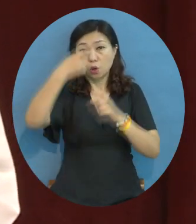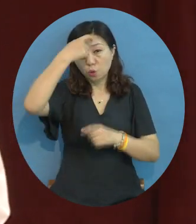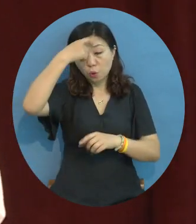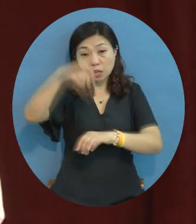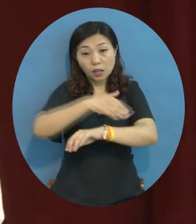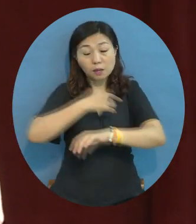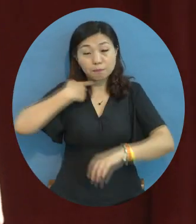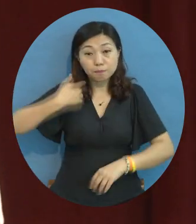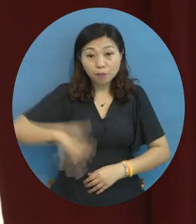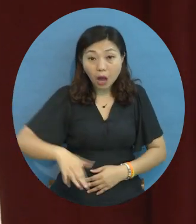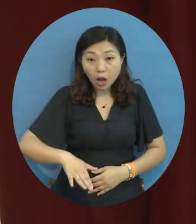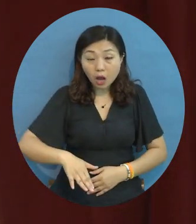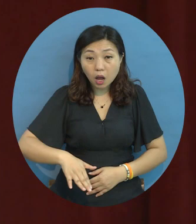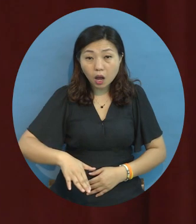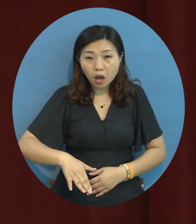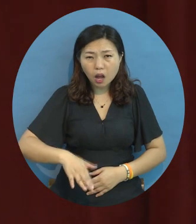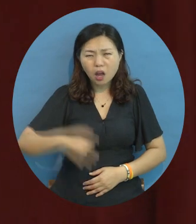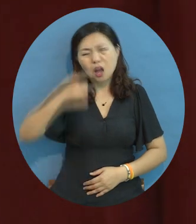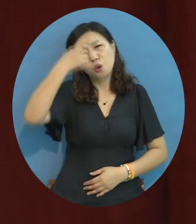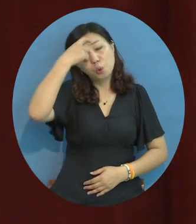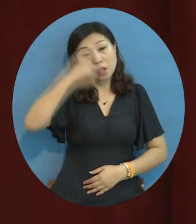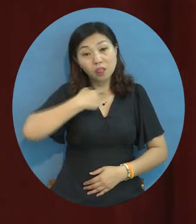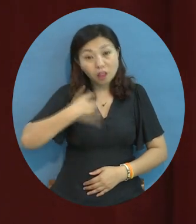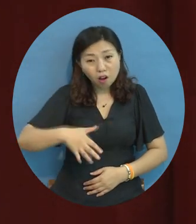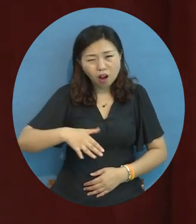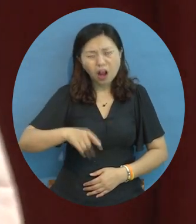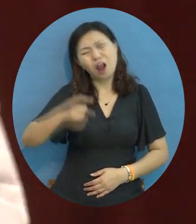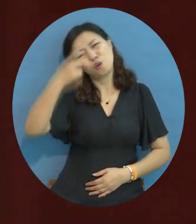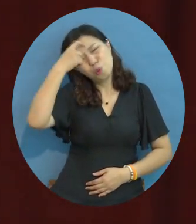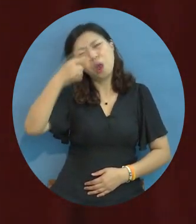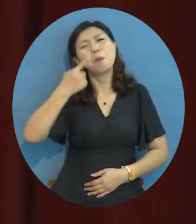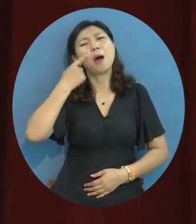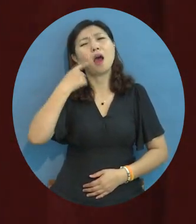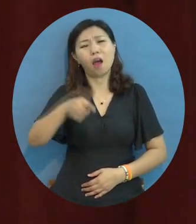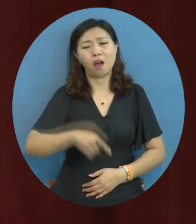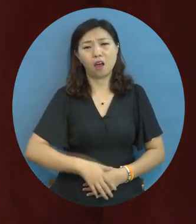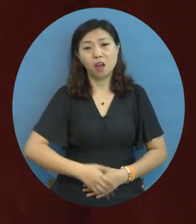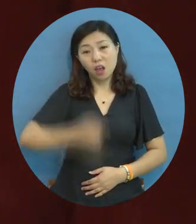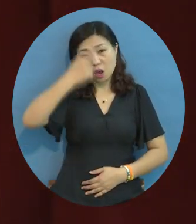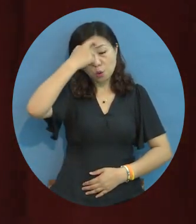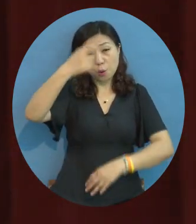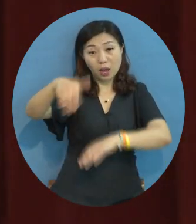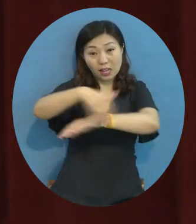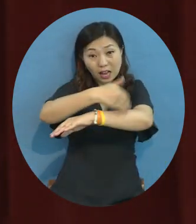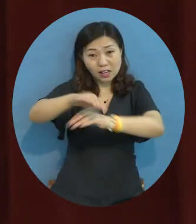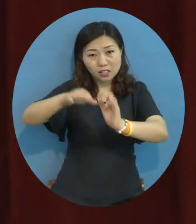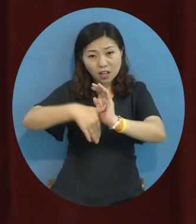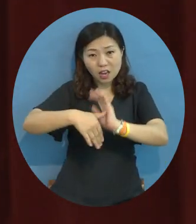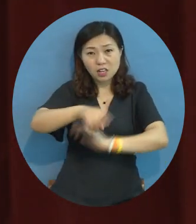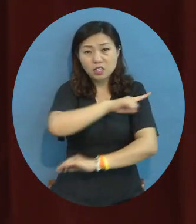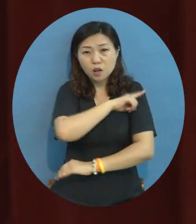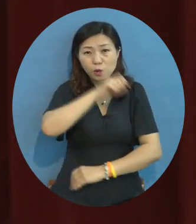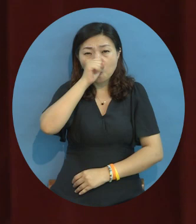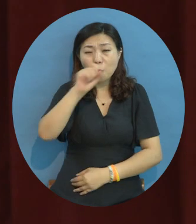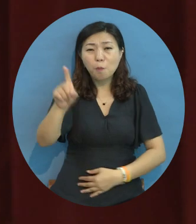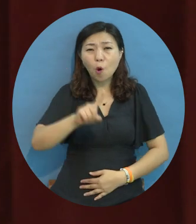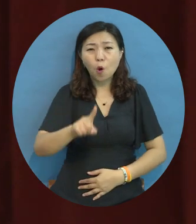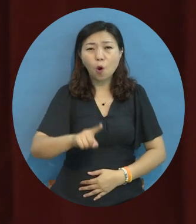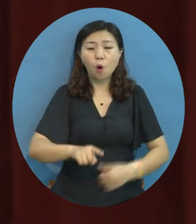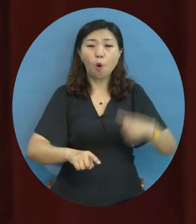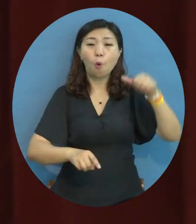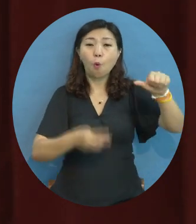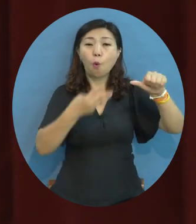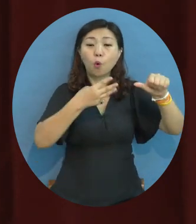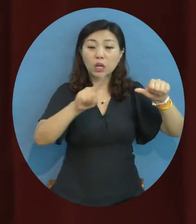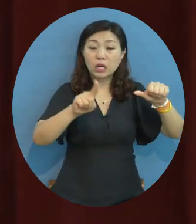없어요. 다녔어요? 아니 안 돼요. 좀 다녀. 아. 교회 다니면 어떤 걸 배우느냐. 네. 오리를 가자면 심리를